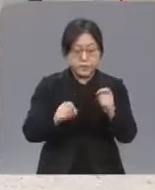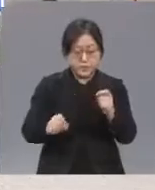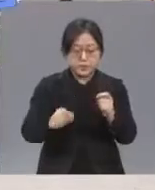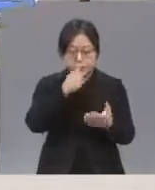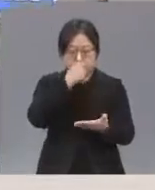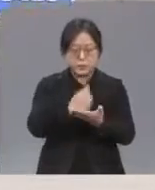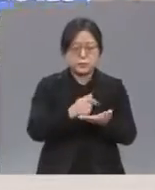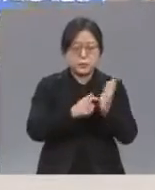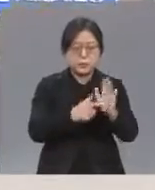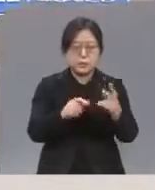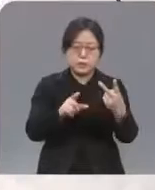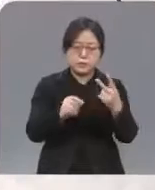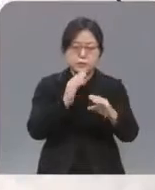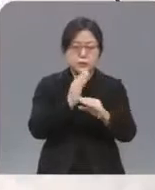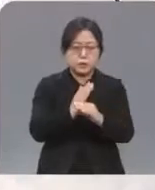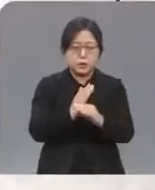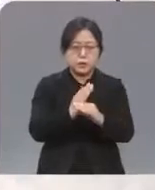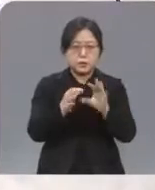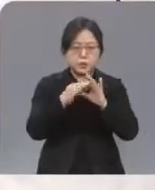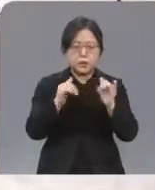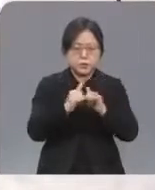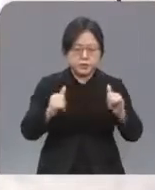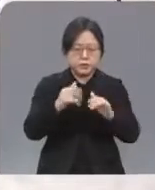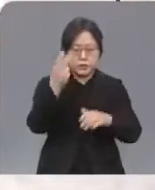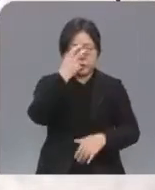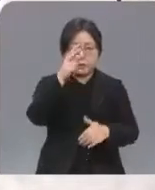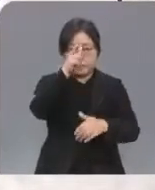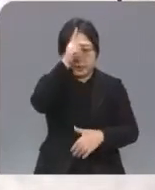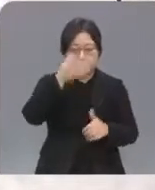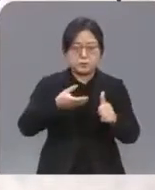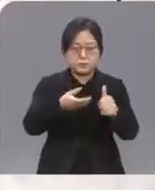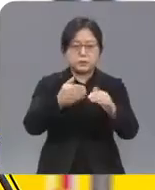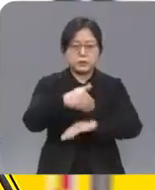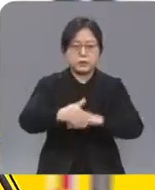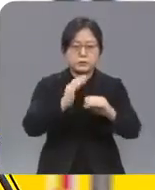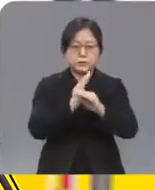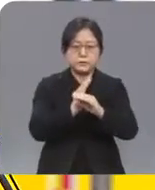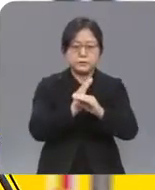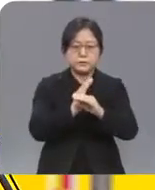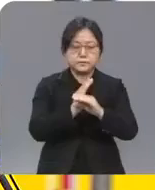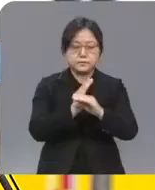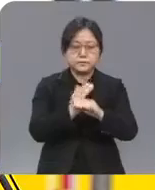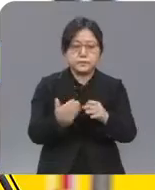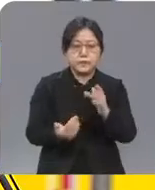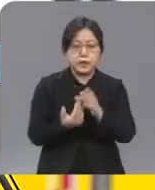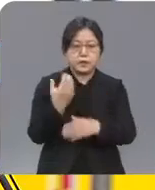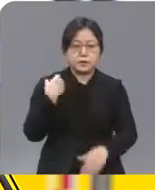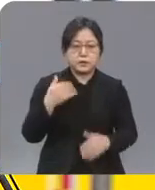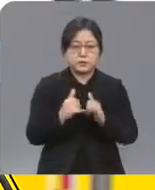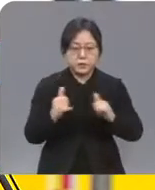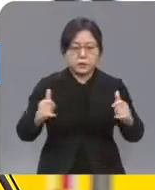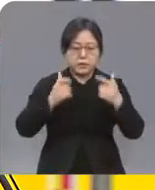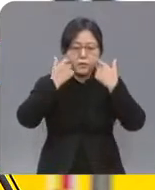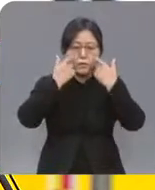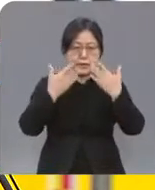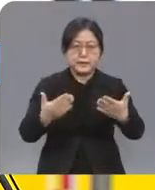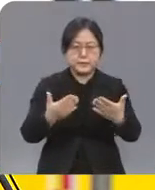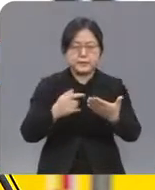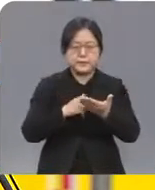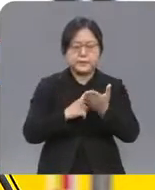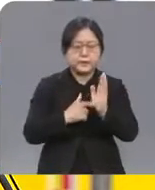밝혀 이달 안으로 공사 관계자들을 검찰에 송치할 방침입니다. 사고 책임자를 명백히